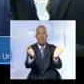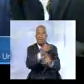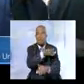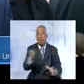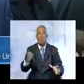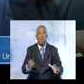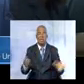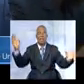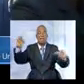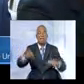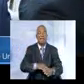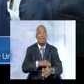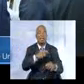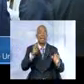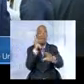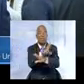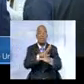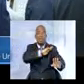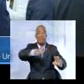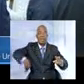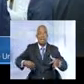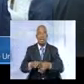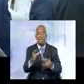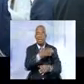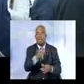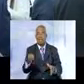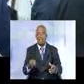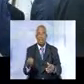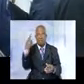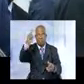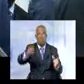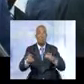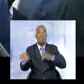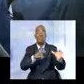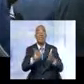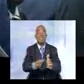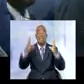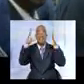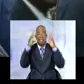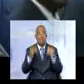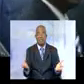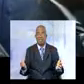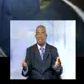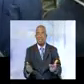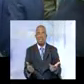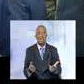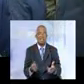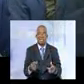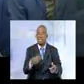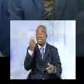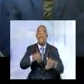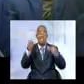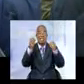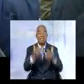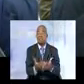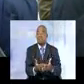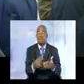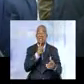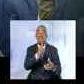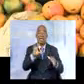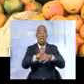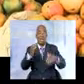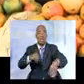conseils municipaux à prendre des dispositions pour que cette expérience qui a connu un succès, tant au plan national qu'au plan international, continue.